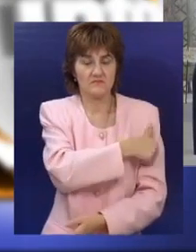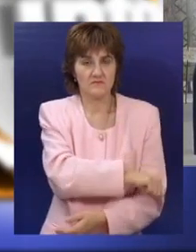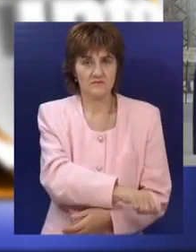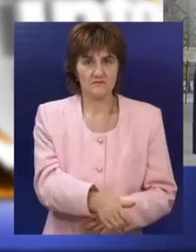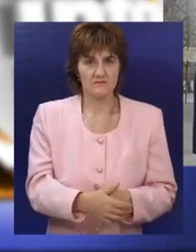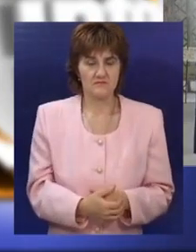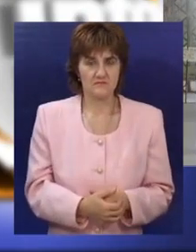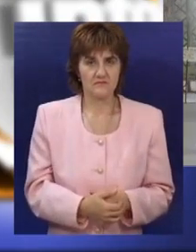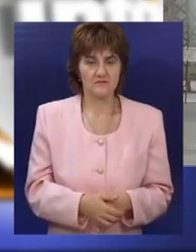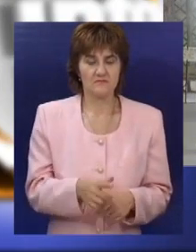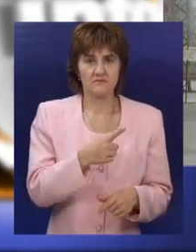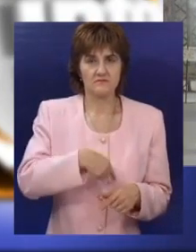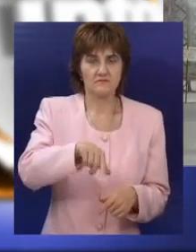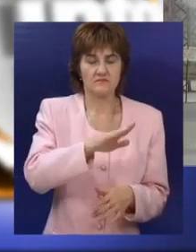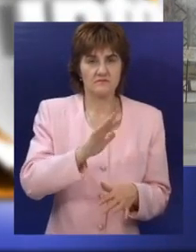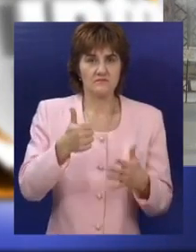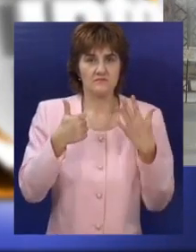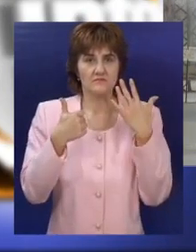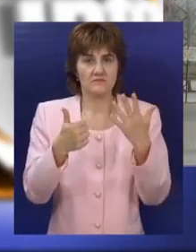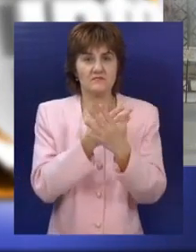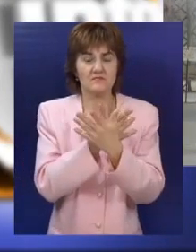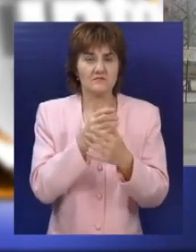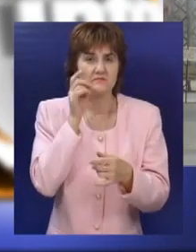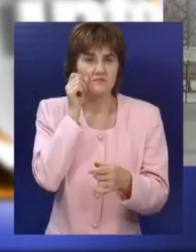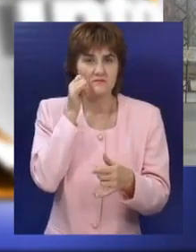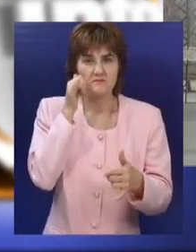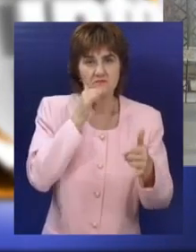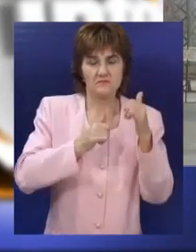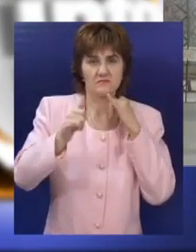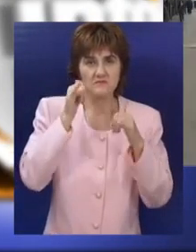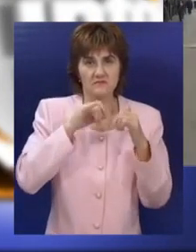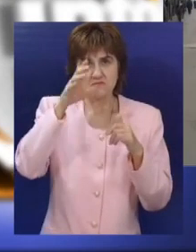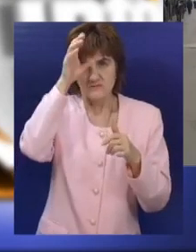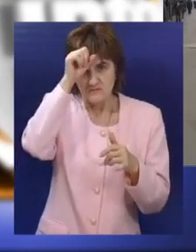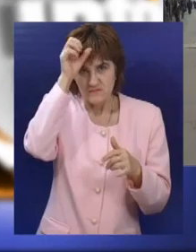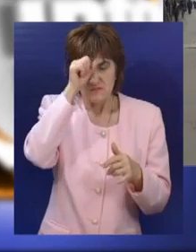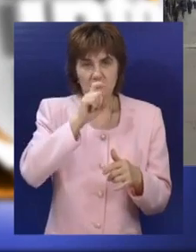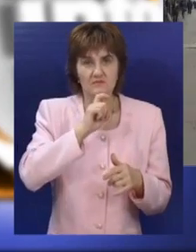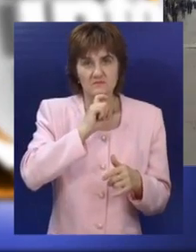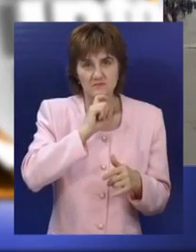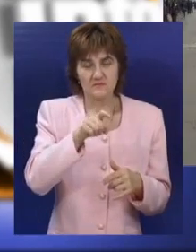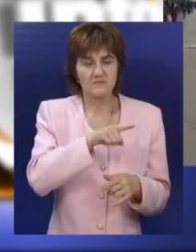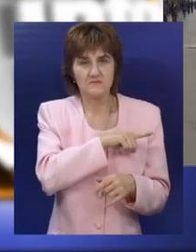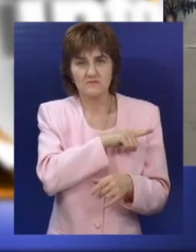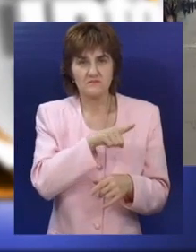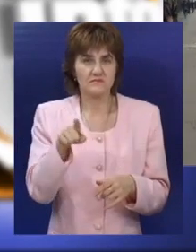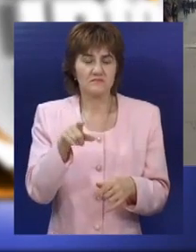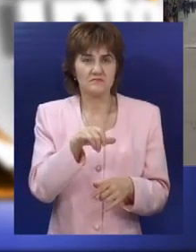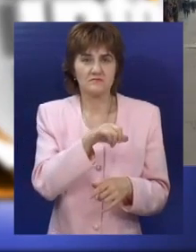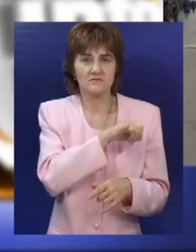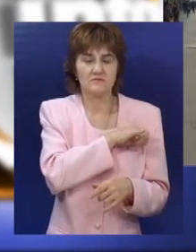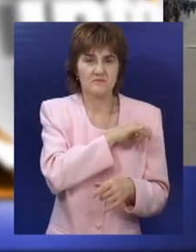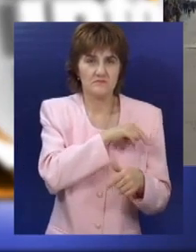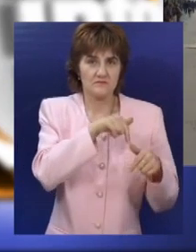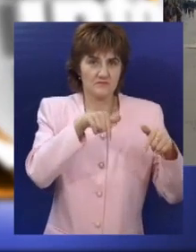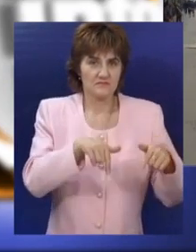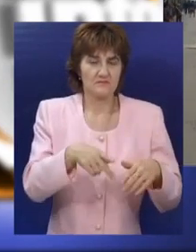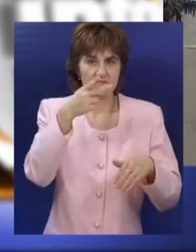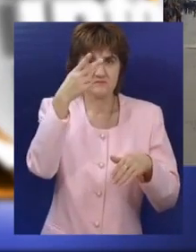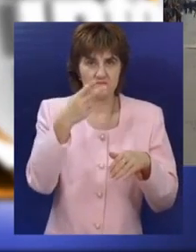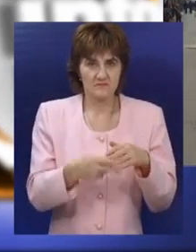100 godina. Njome je saobraćalo oko 6,5 miliona ljudi iz nekoliko rumunskih i mađarskih županija do autonomne pokrajine